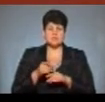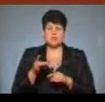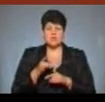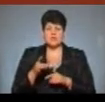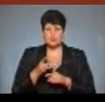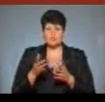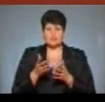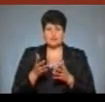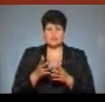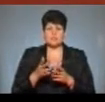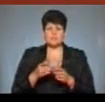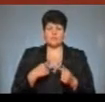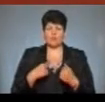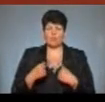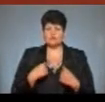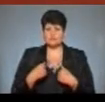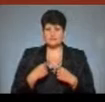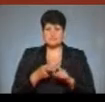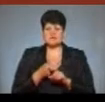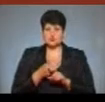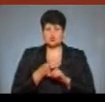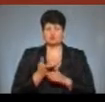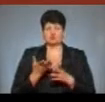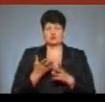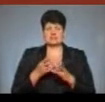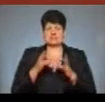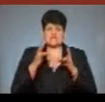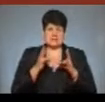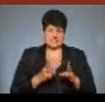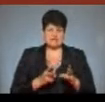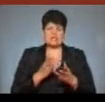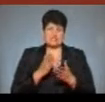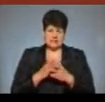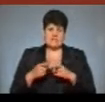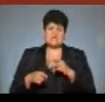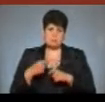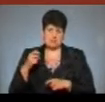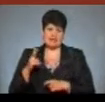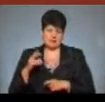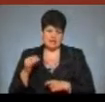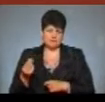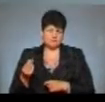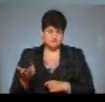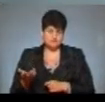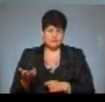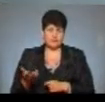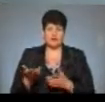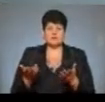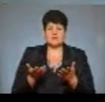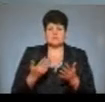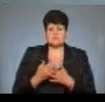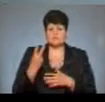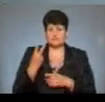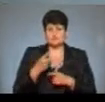які потерпіли внаслідок стихії, звичайно, що є певні збитки, десь в